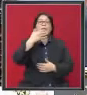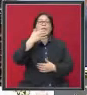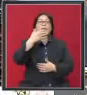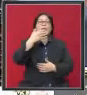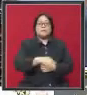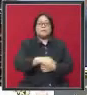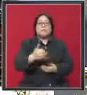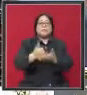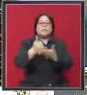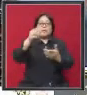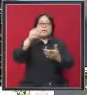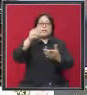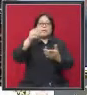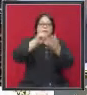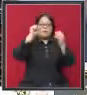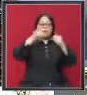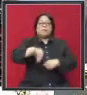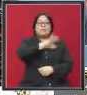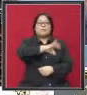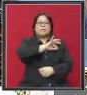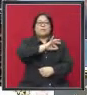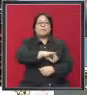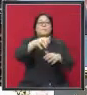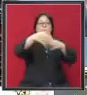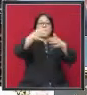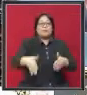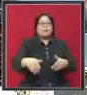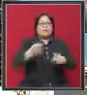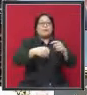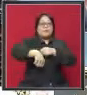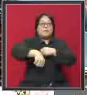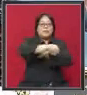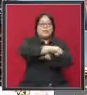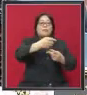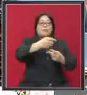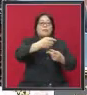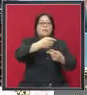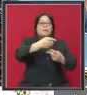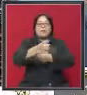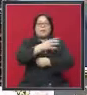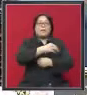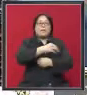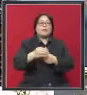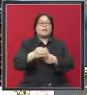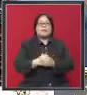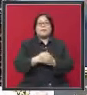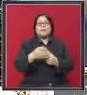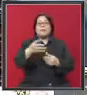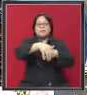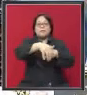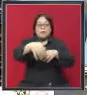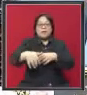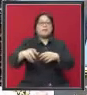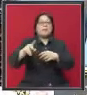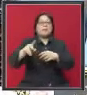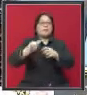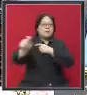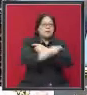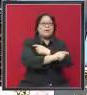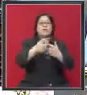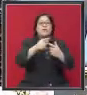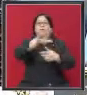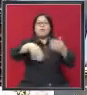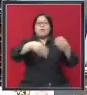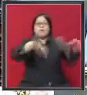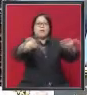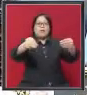Terima kasih. Bantuan khas ini dapat memanfaatkan petani yang terdiri dari pesawah, nelayan dan pengusaha akuakultur, pekebun dan peternak yang